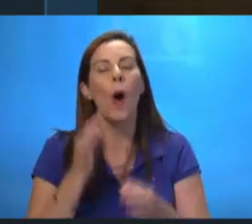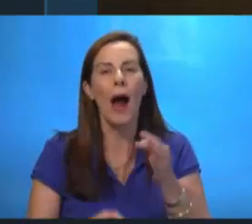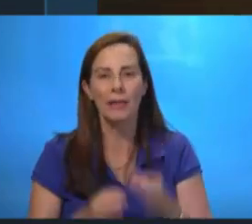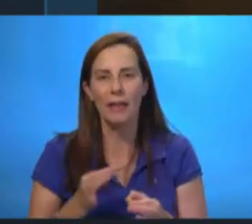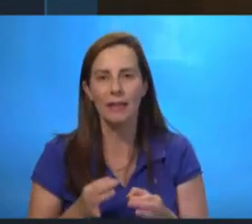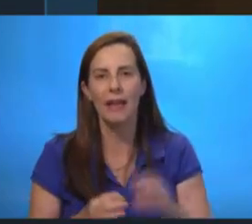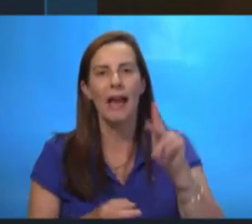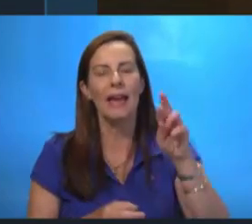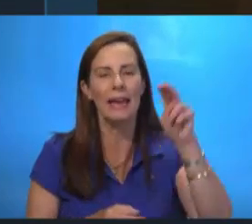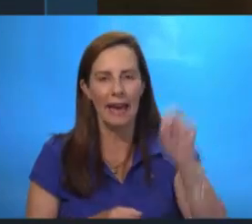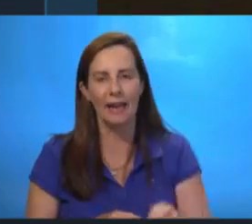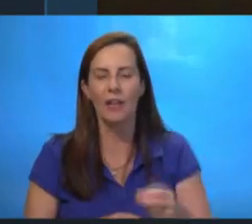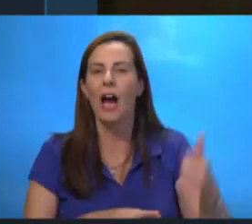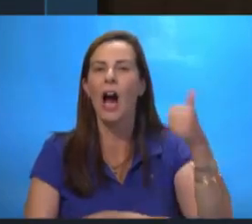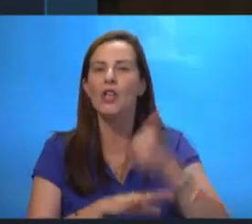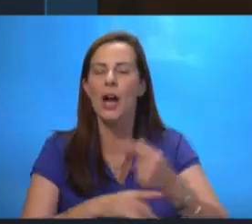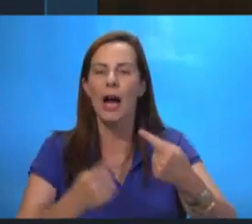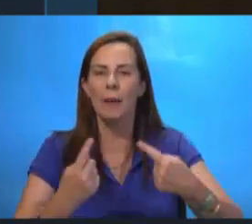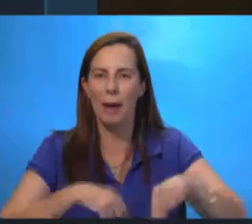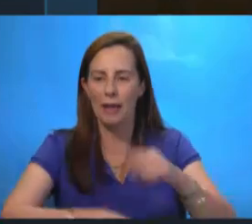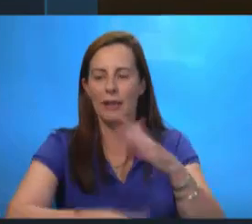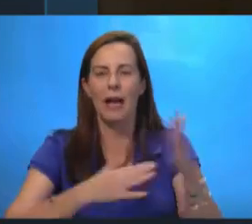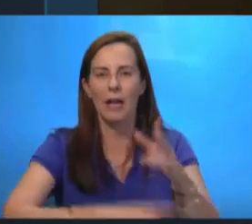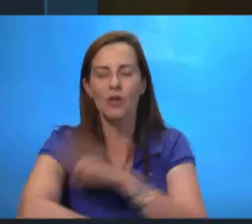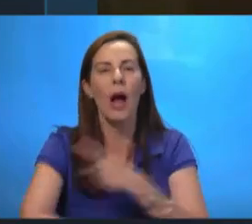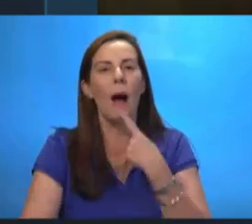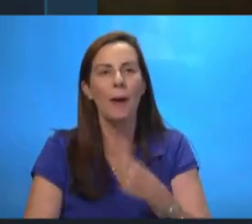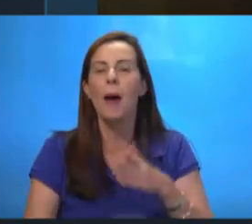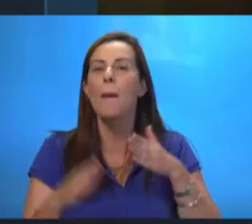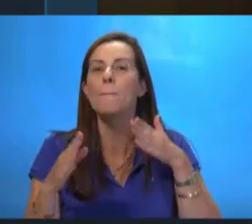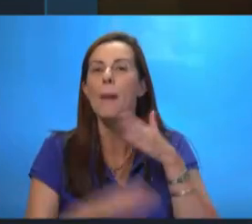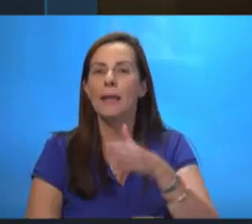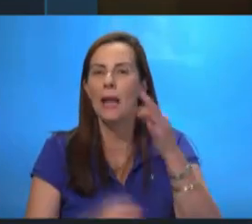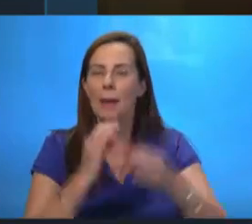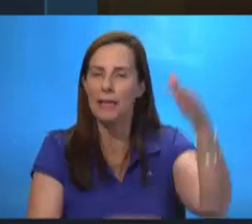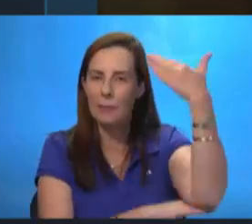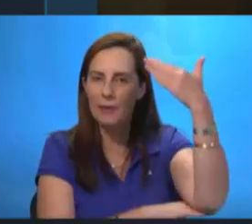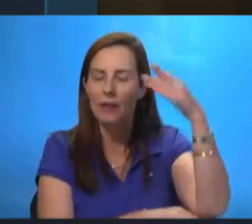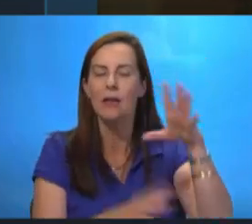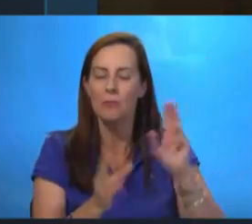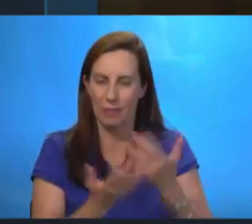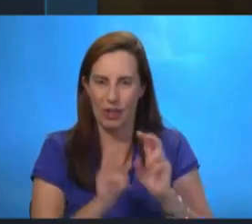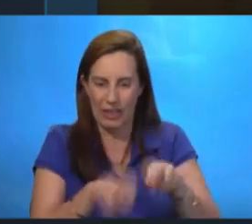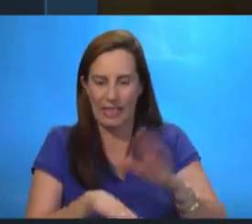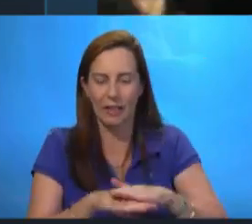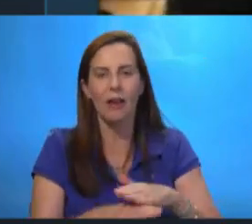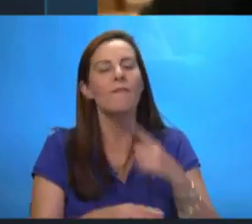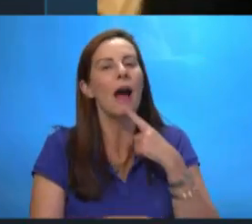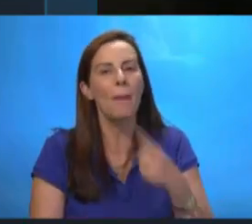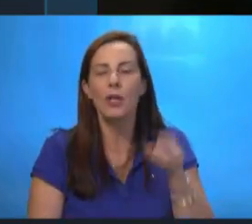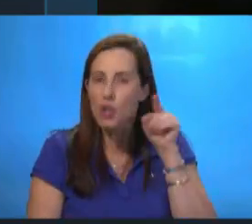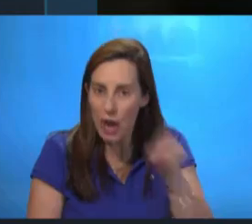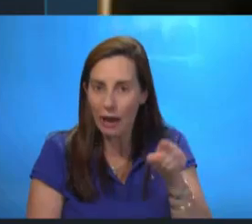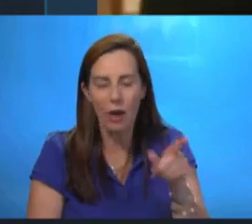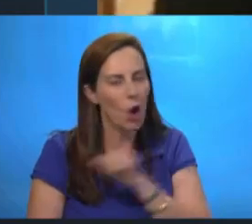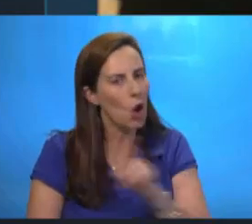קרן בר מנחם, ראשת מחש הנכנסת, כך נטען, פנתה לפרקליט המדינה עם כניסתה לתפקיד והצהירה שהיא לא